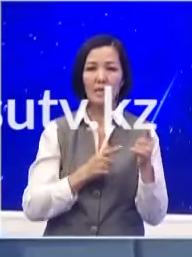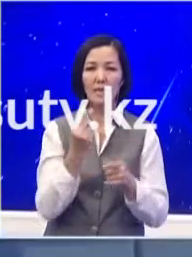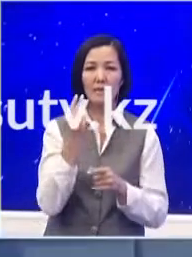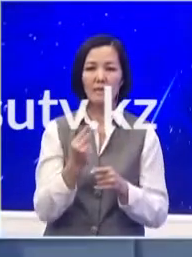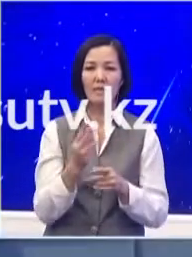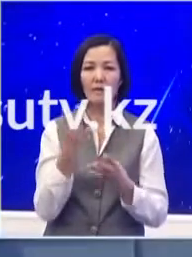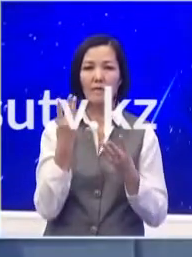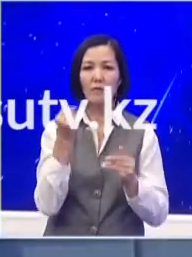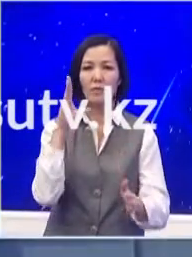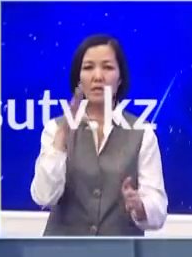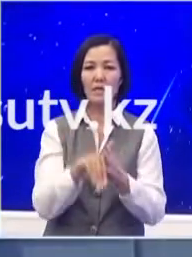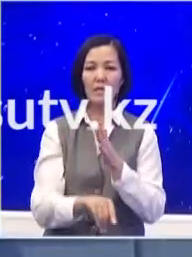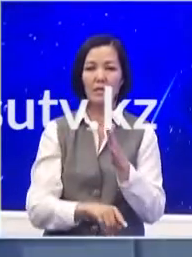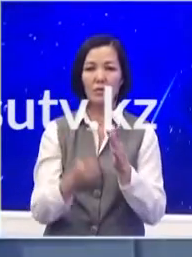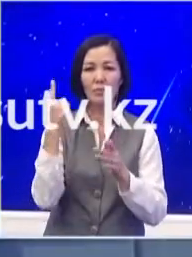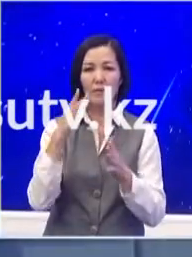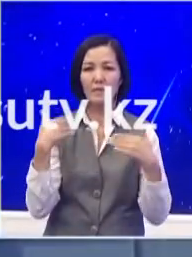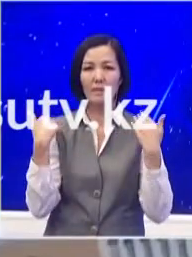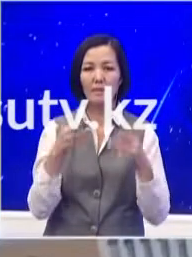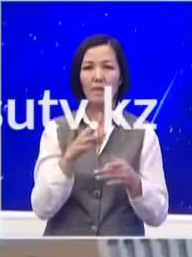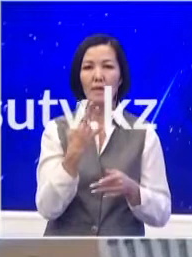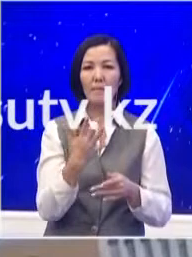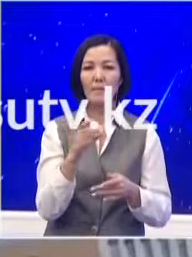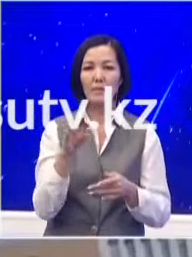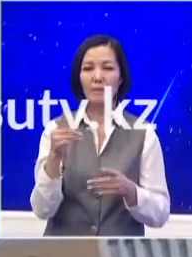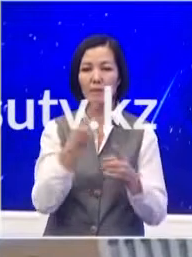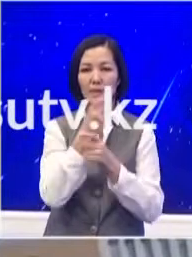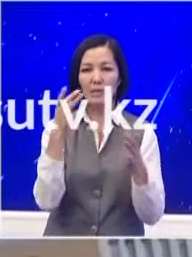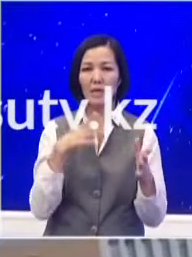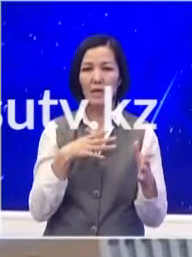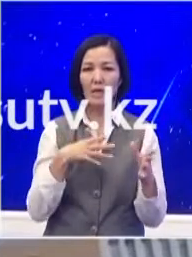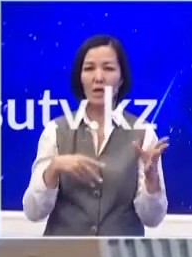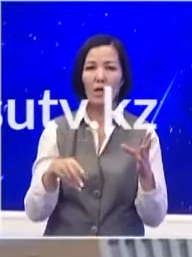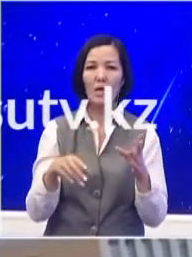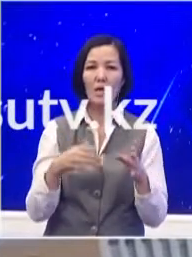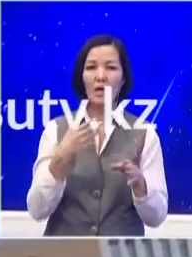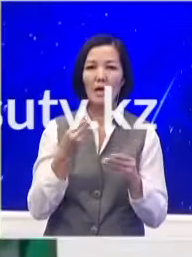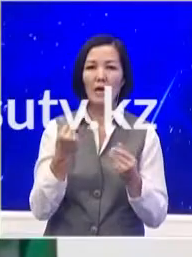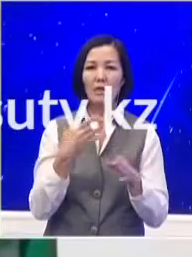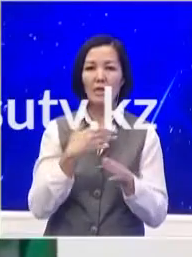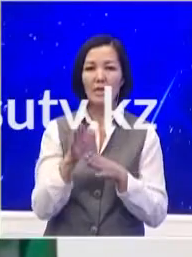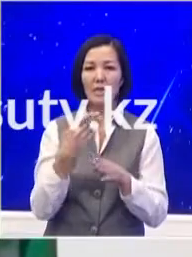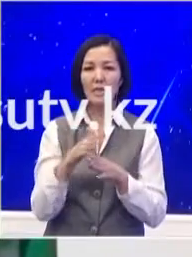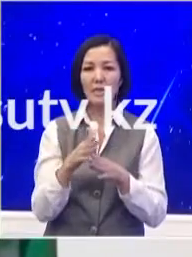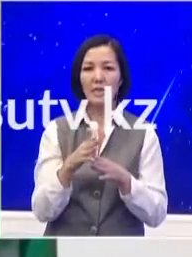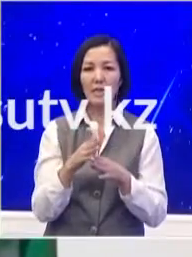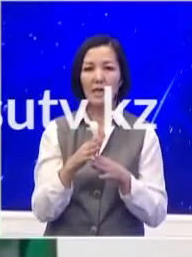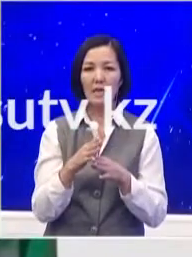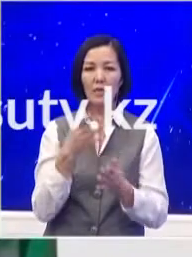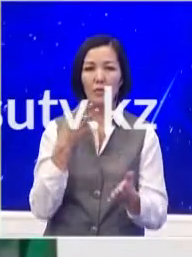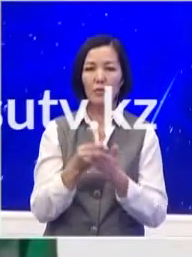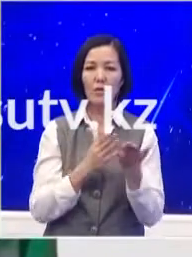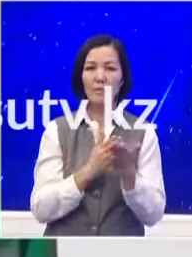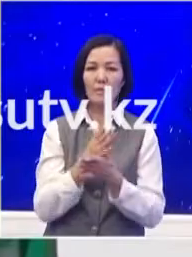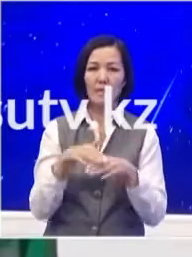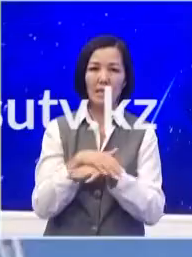Цифрлық валютаны енгізу бастамасы 5 мамырда жарияланған. Жоба ақша кредит саясатына, қаржылық тұрақтылыққа және төлем